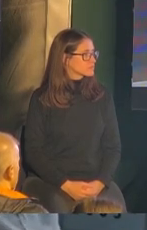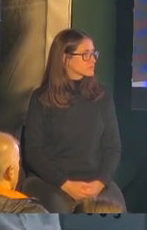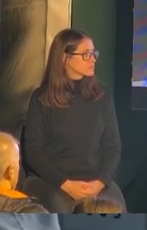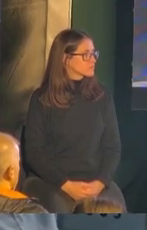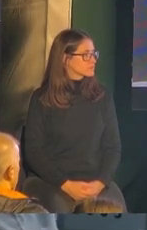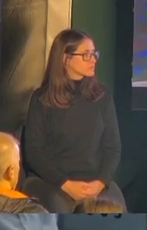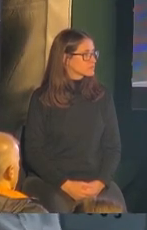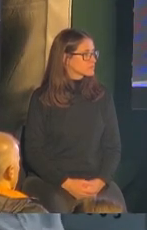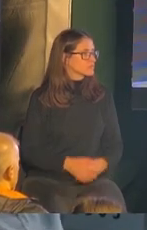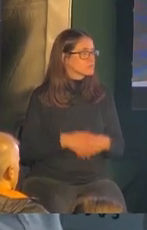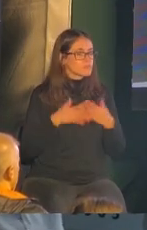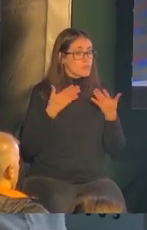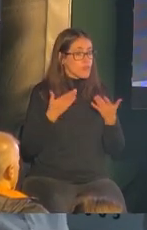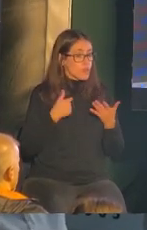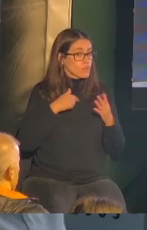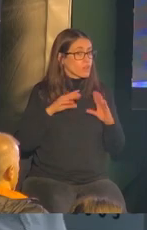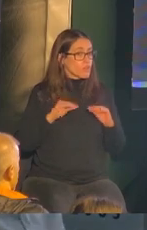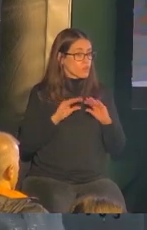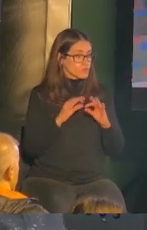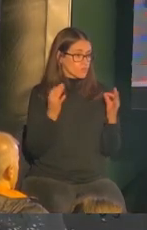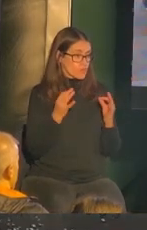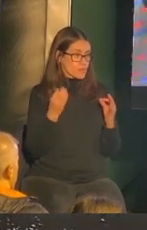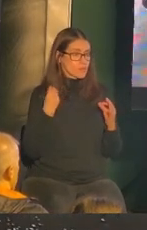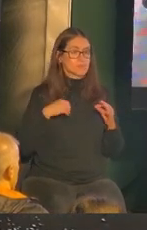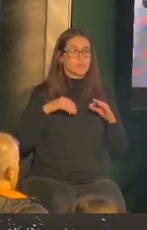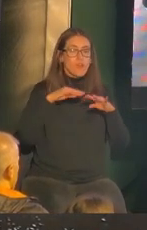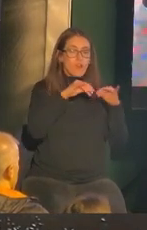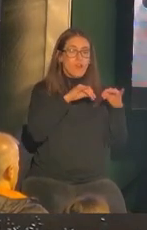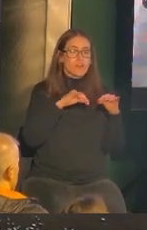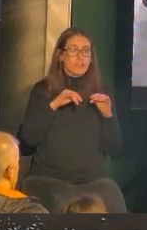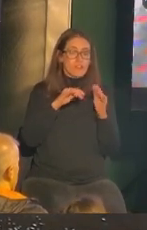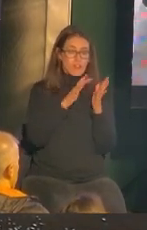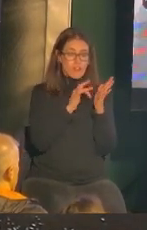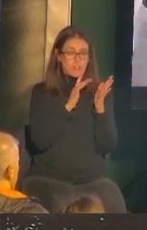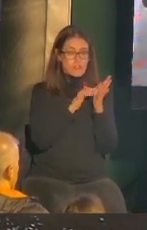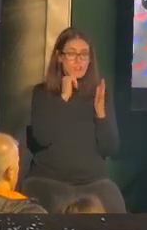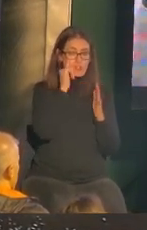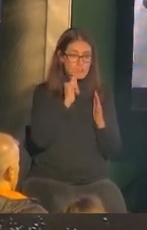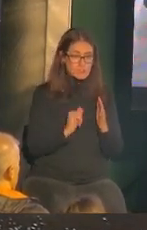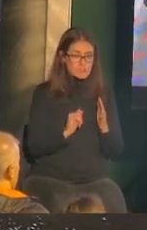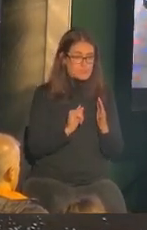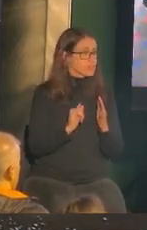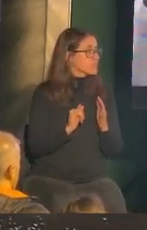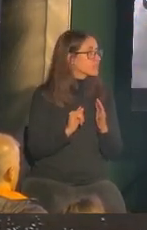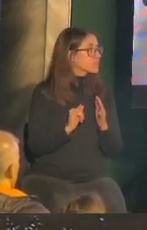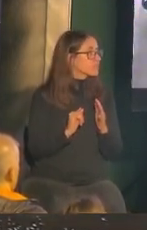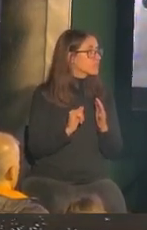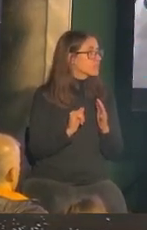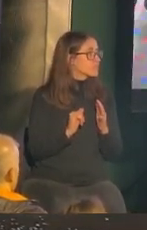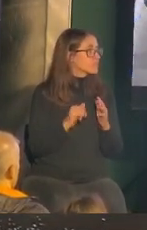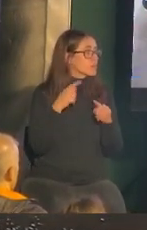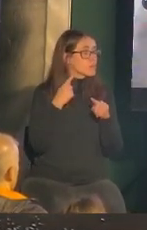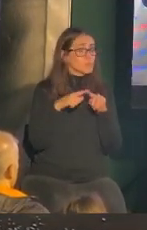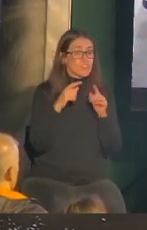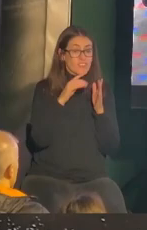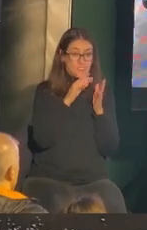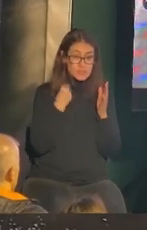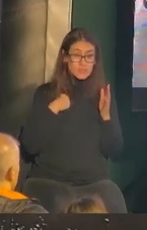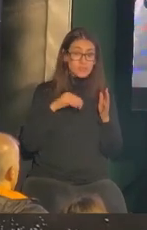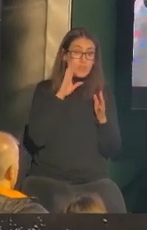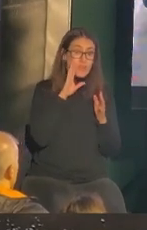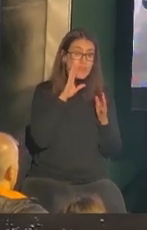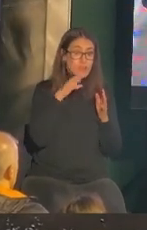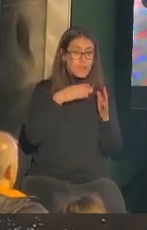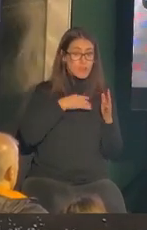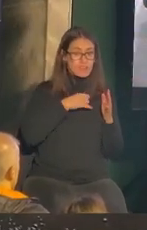Llavors, aquí el que estic utilitzant és farina d'arròs integral, en aquest cas, perquè és una de les farines que, evidentment,